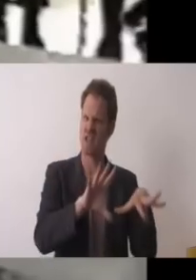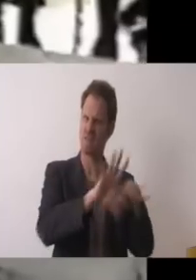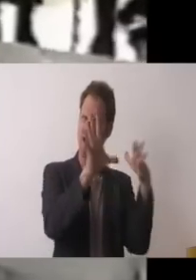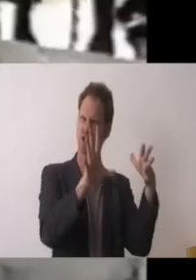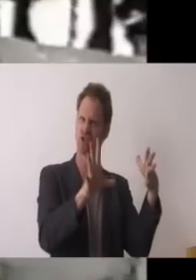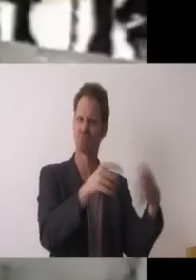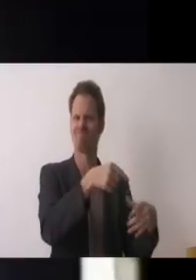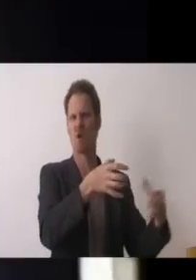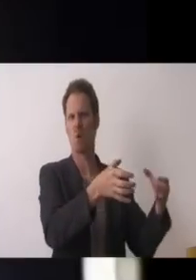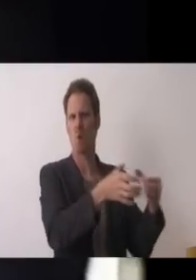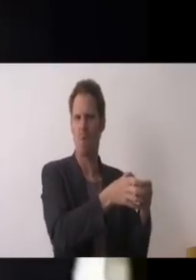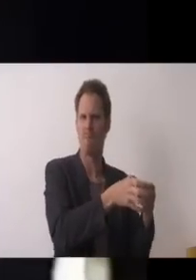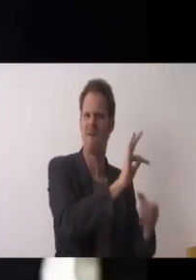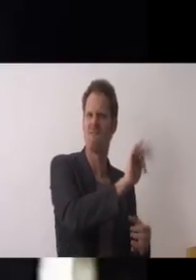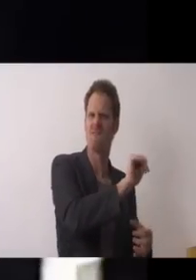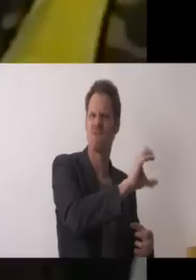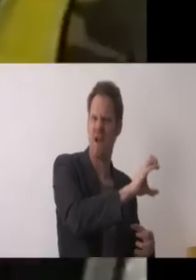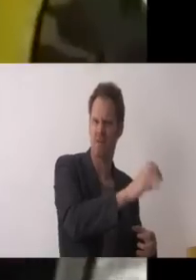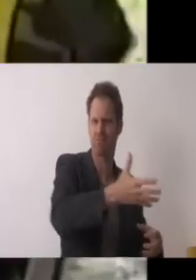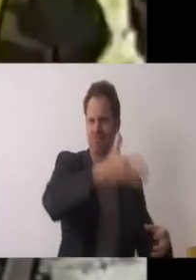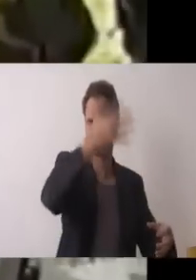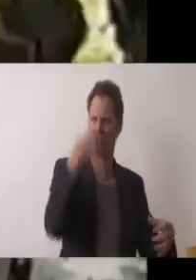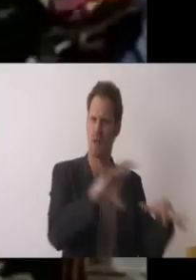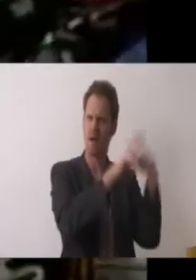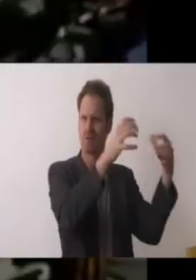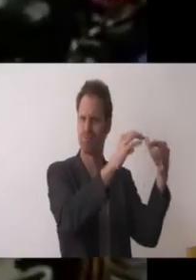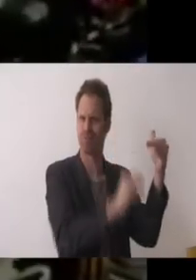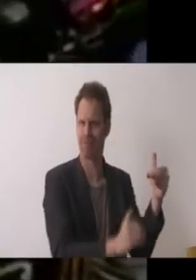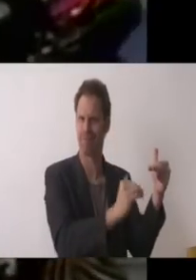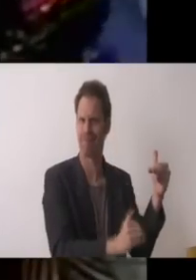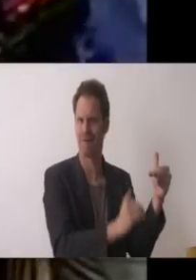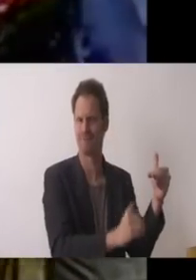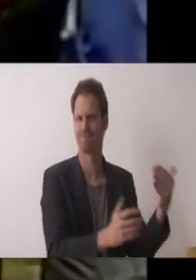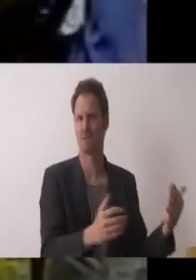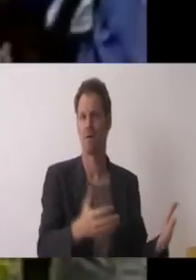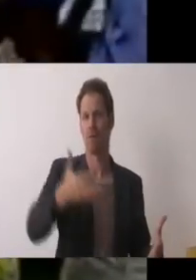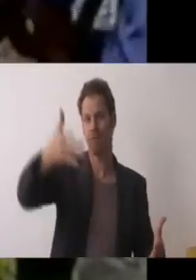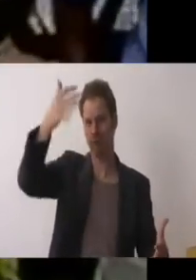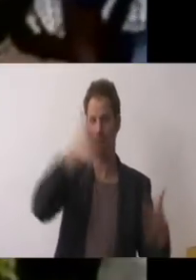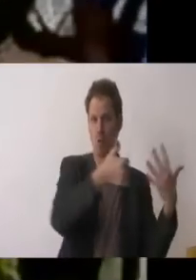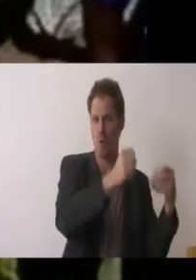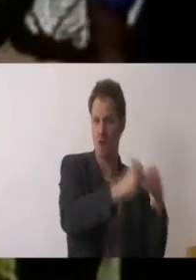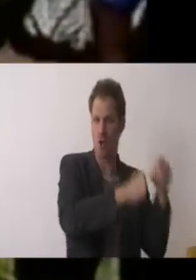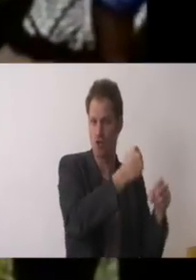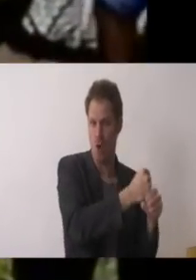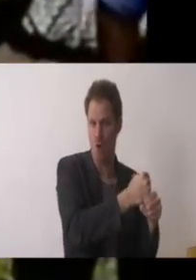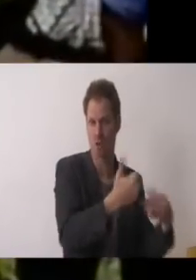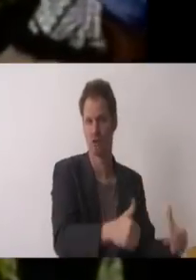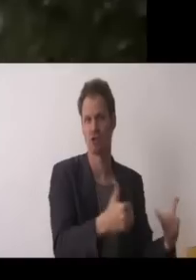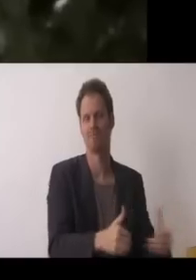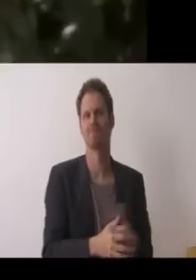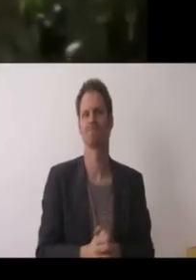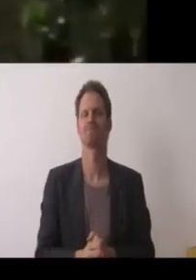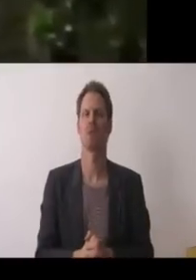de la dégradation de l'image de la guérilla, engagée dans une guerre civile depuis plus de 60 ans. En 1999,